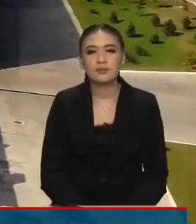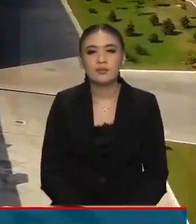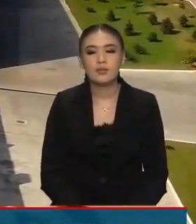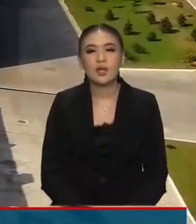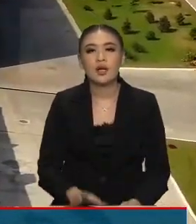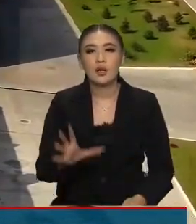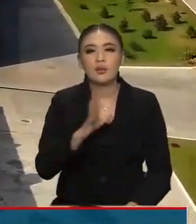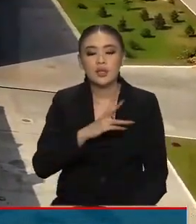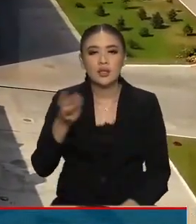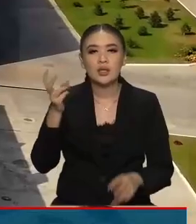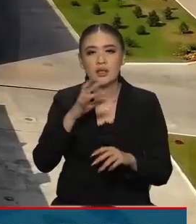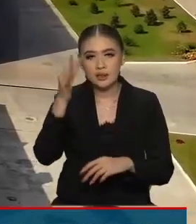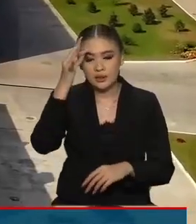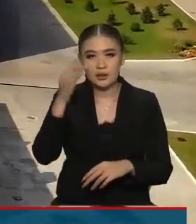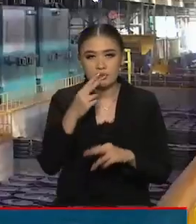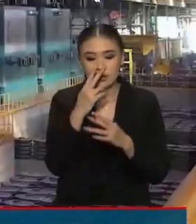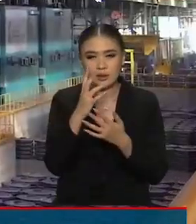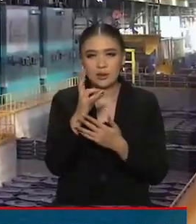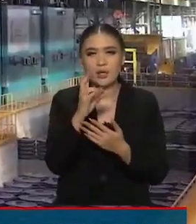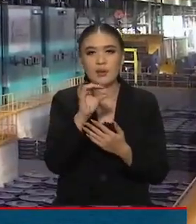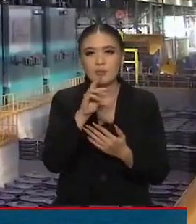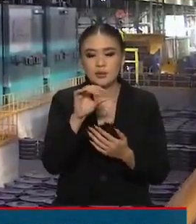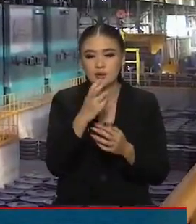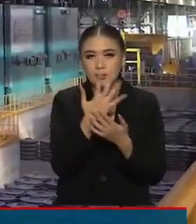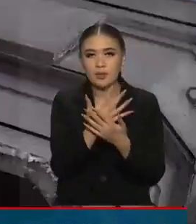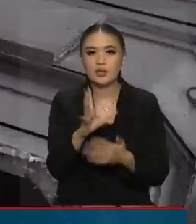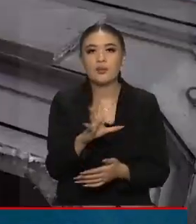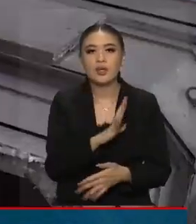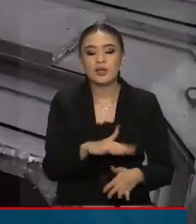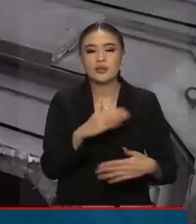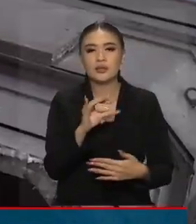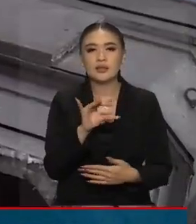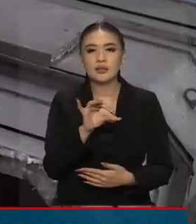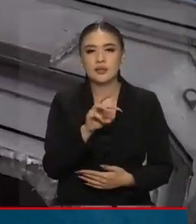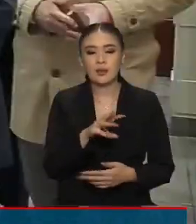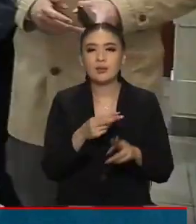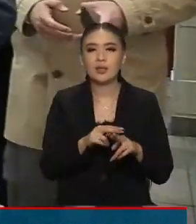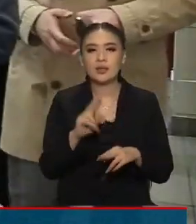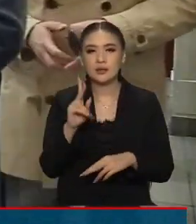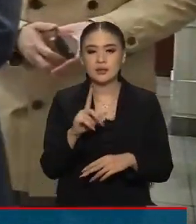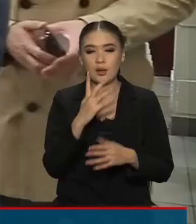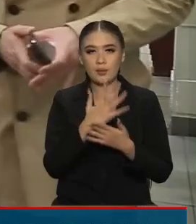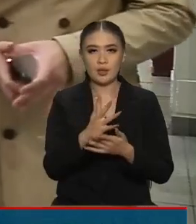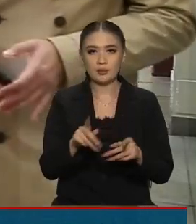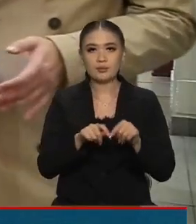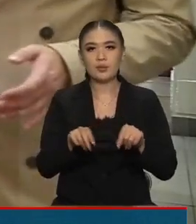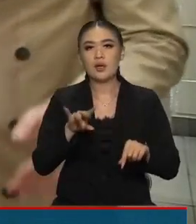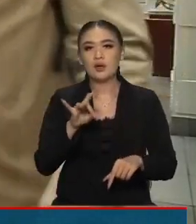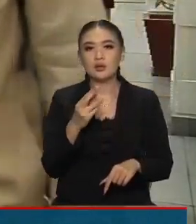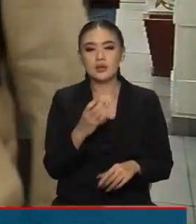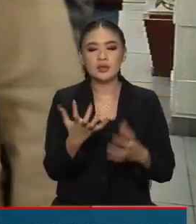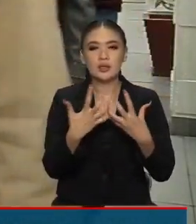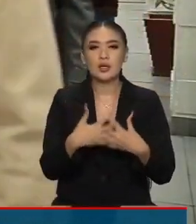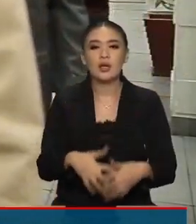Өндіріске келген неміс өкілдері өз таңданыстарын жасырған жоқ. Оларды Railway Systems KZ компаниясының өндіріс ауқымы мен процестерді